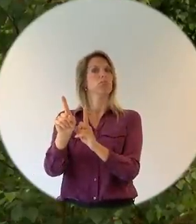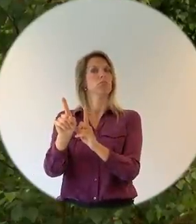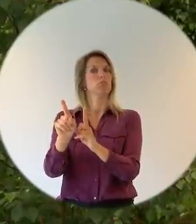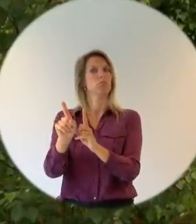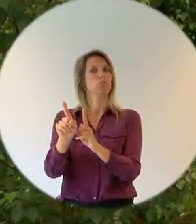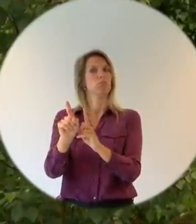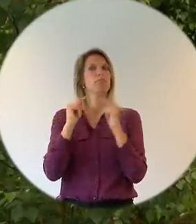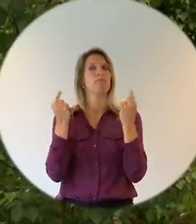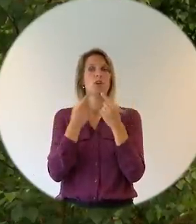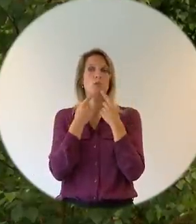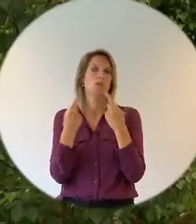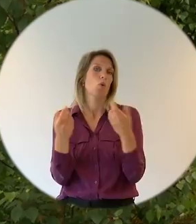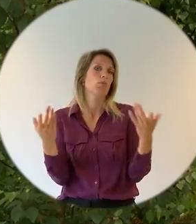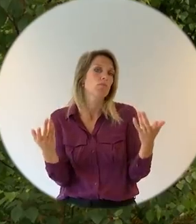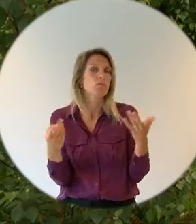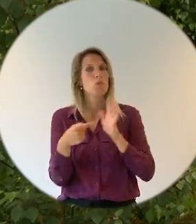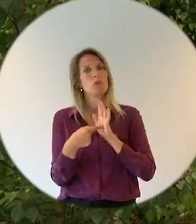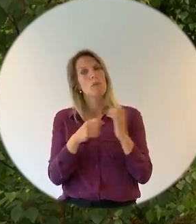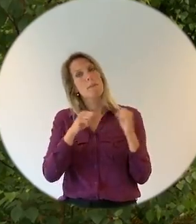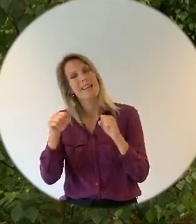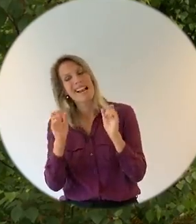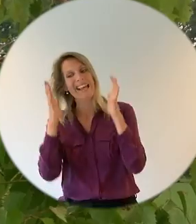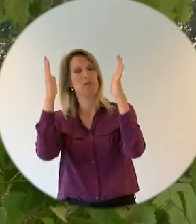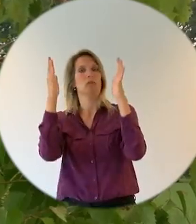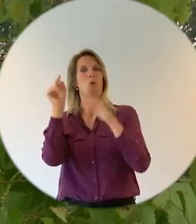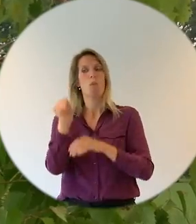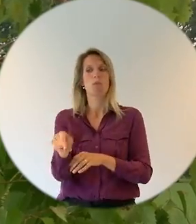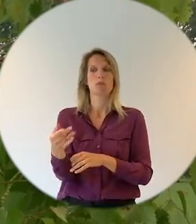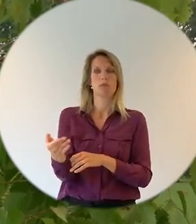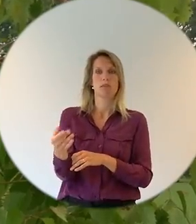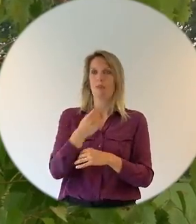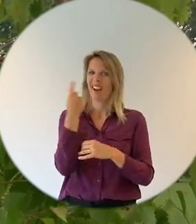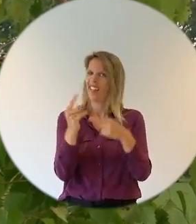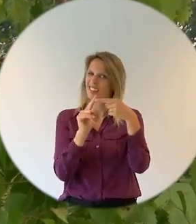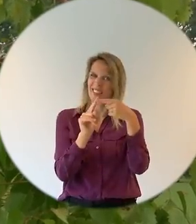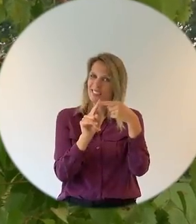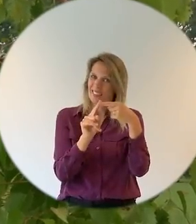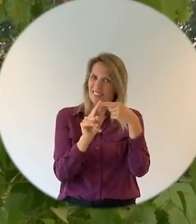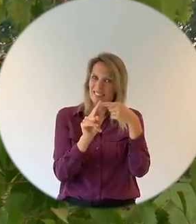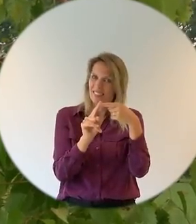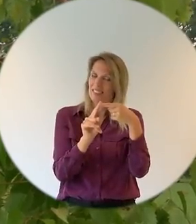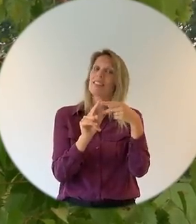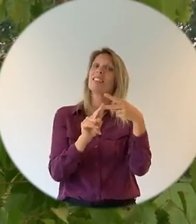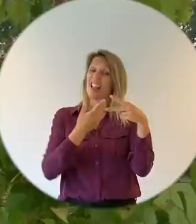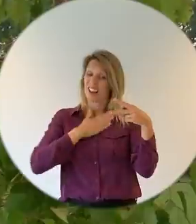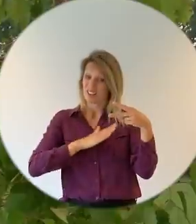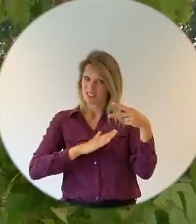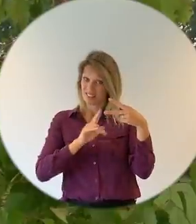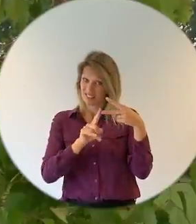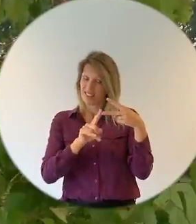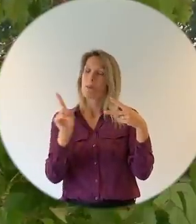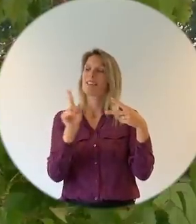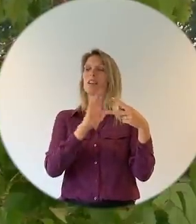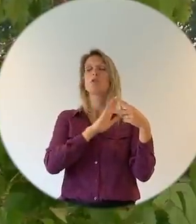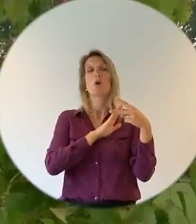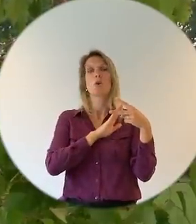wel noemen meeleven met iemand. Maar niet alleen. Dat woord lasten betekent ook, en ik vond dat